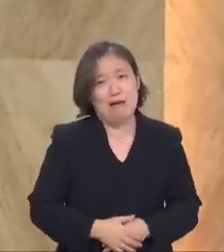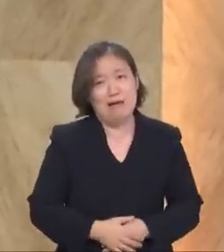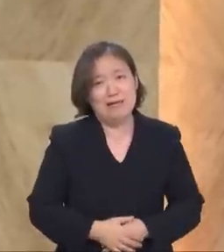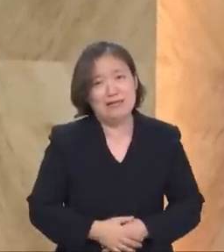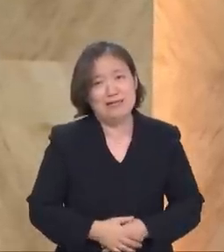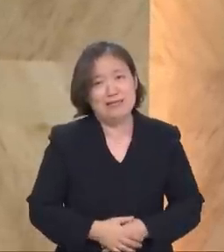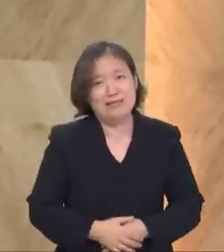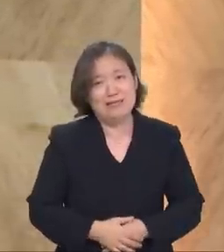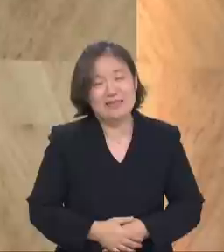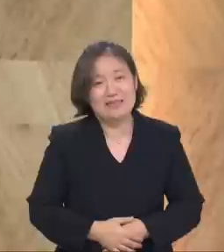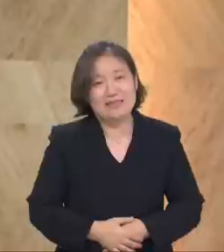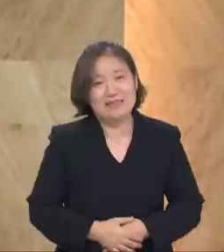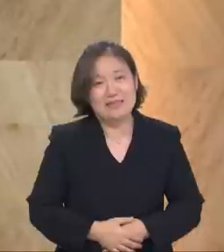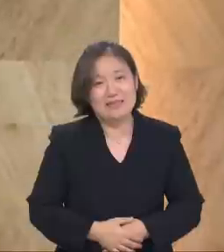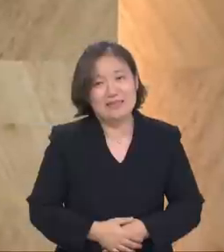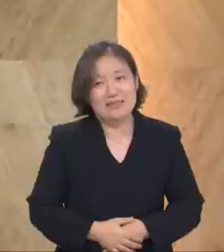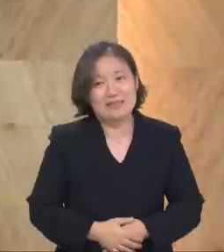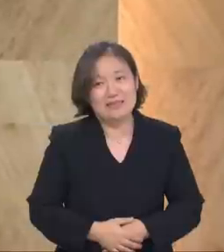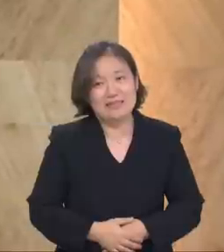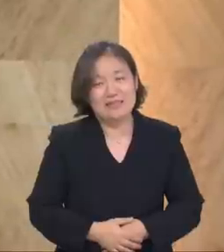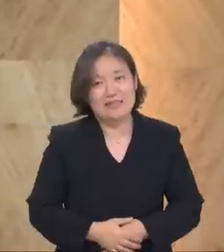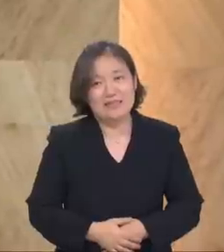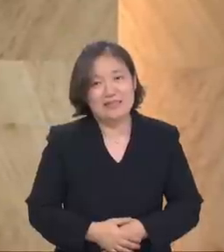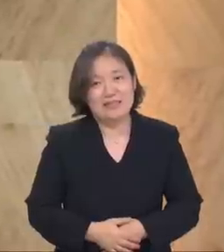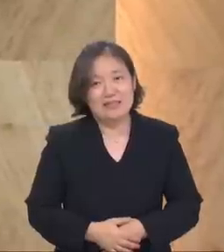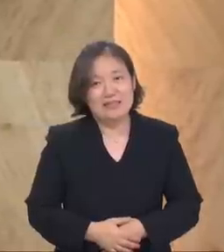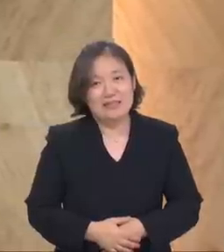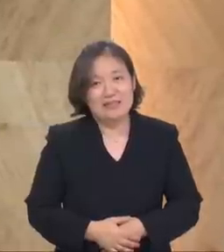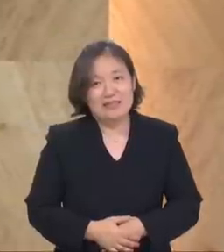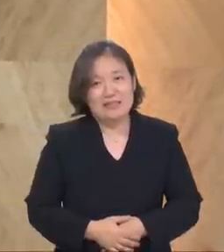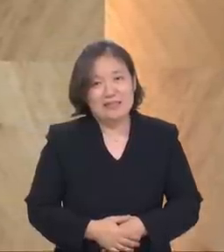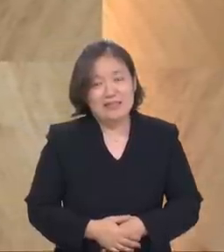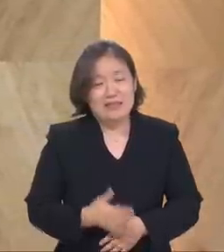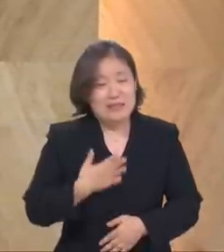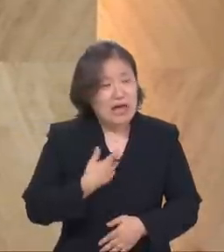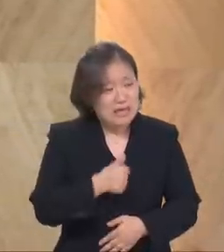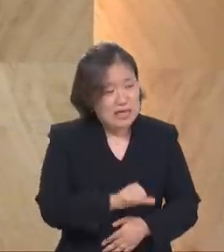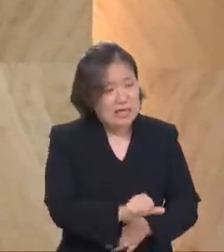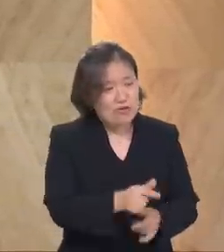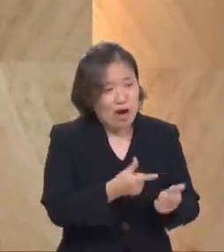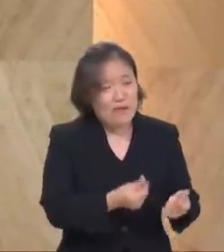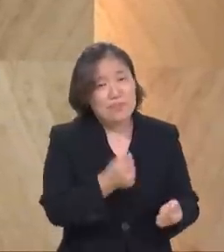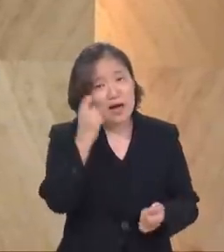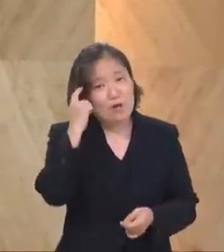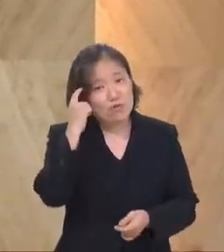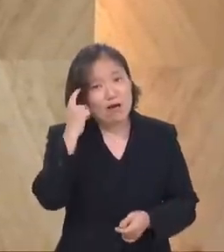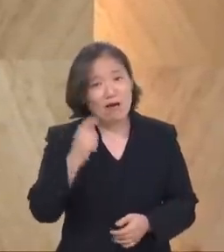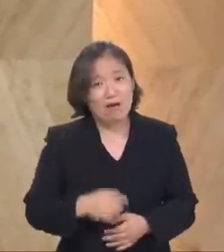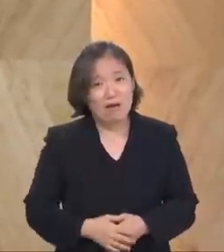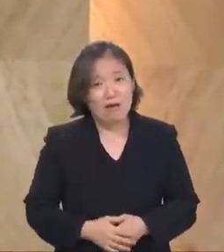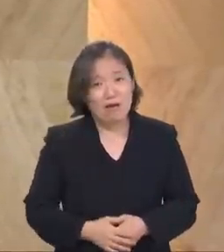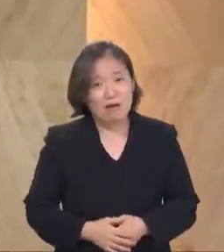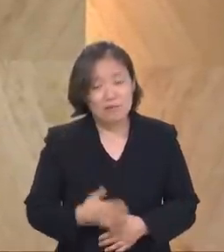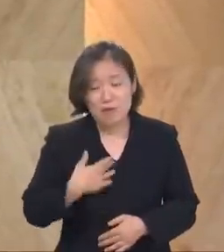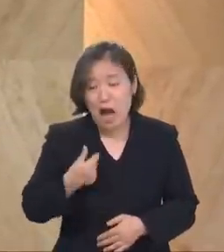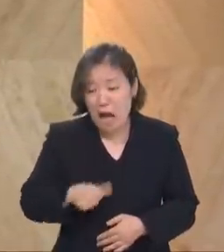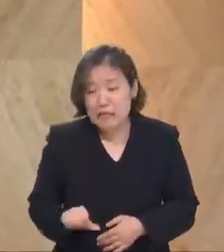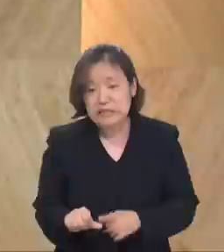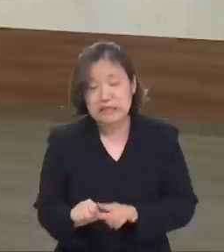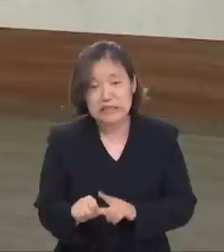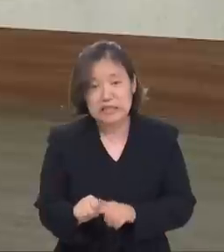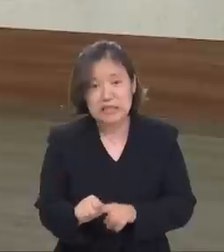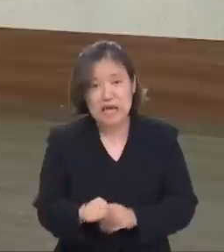자식을 못났다 나쁜 놈이다 해가지고 어찌 부모된 마음에 그 자식을 내칠 수가 있겠느냐